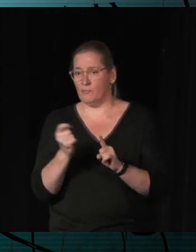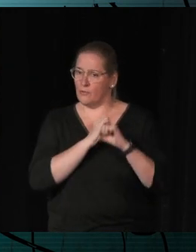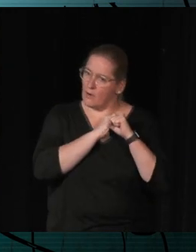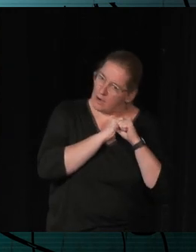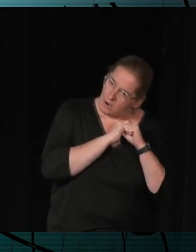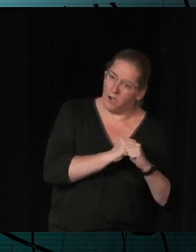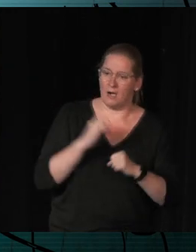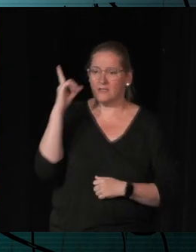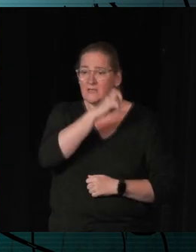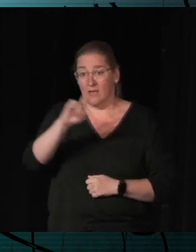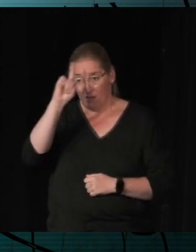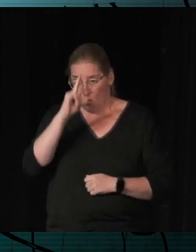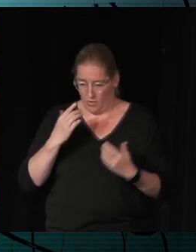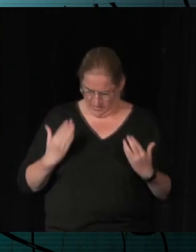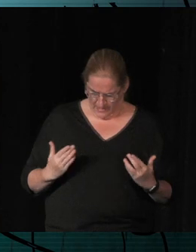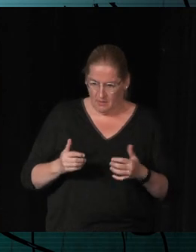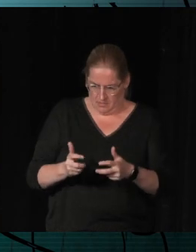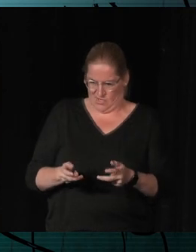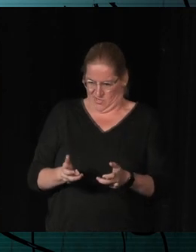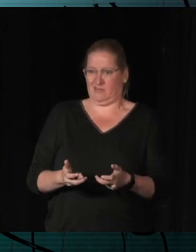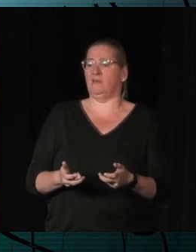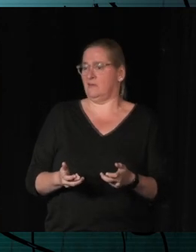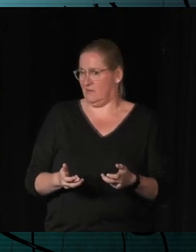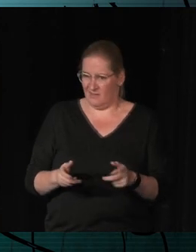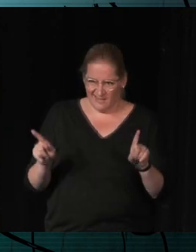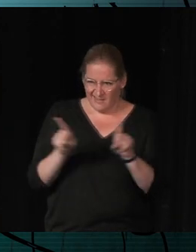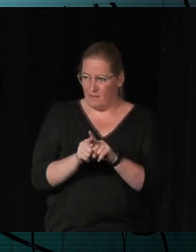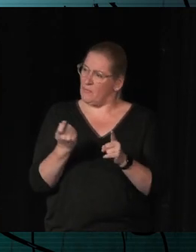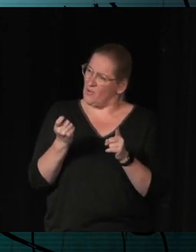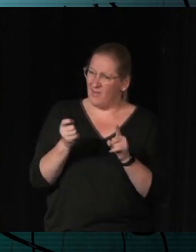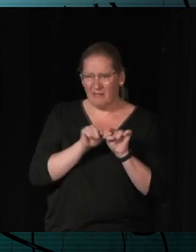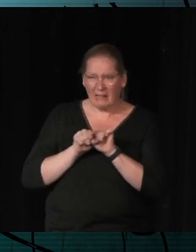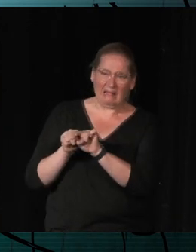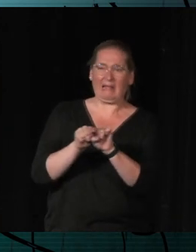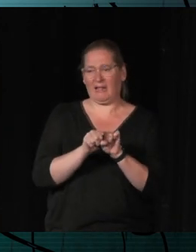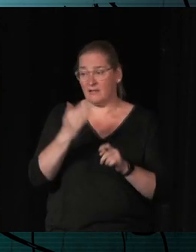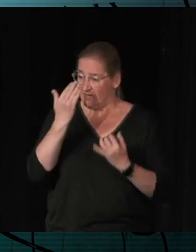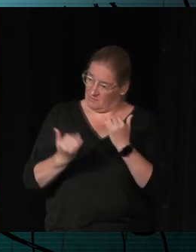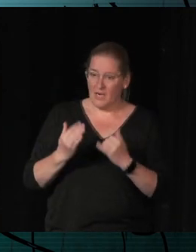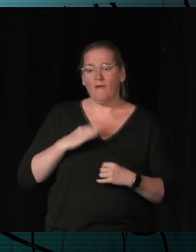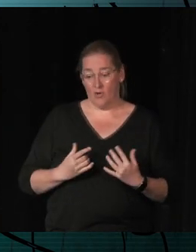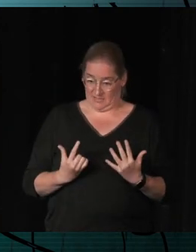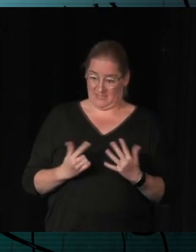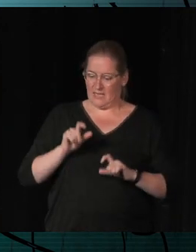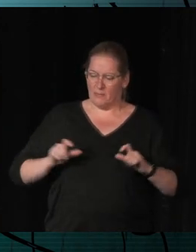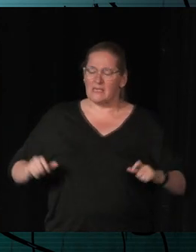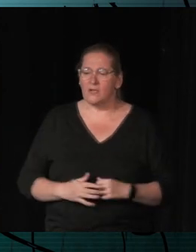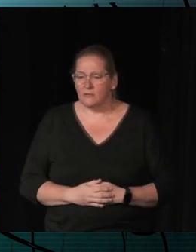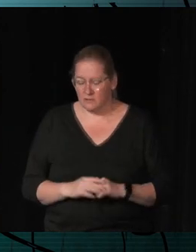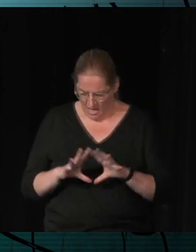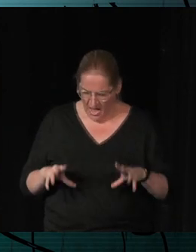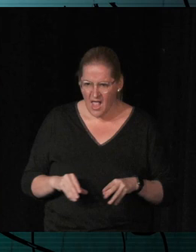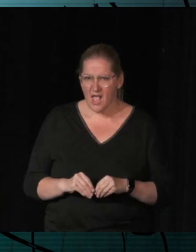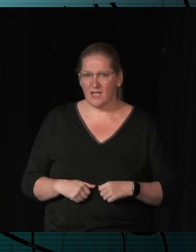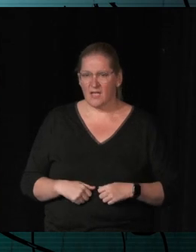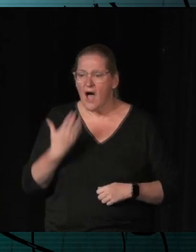ces gros je là en fait sont enfermés un peu dans un moule parce que quand on va on est 7p dans une équipe et d'un seul coup on fait ah ouais mais non c'est vachement